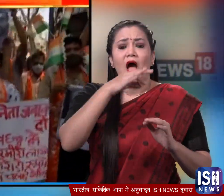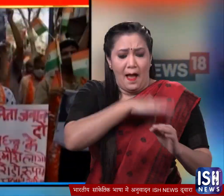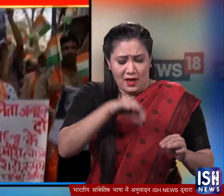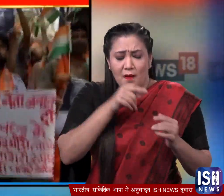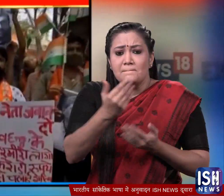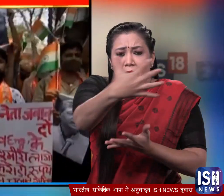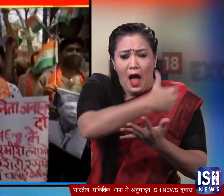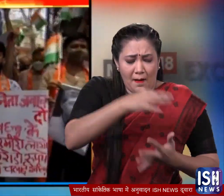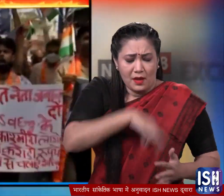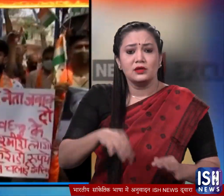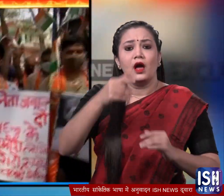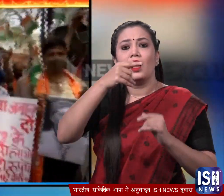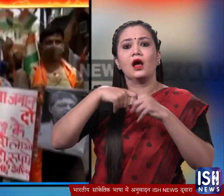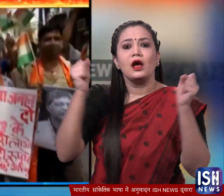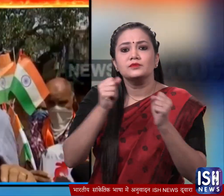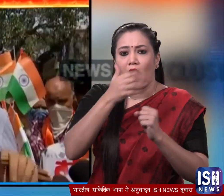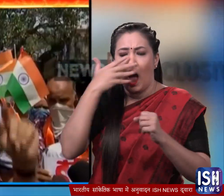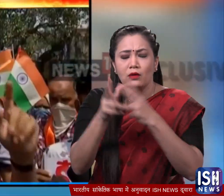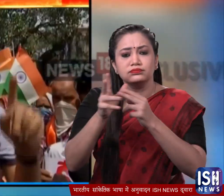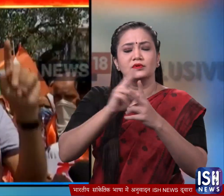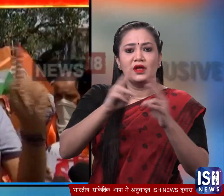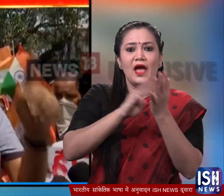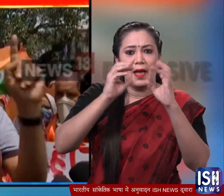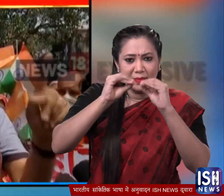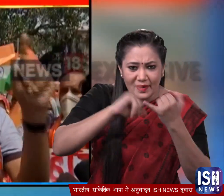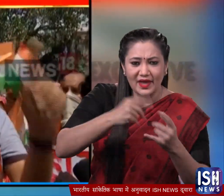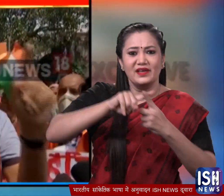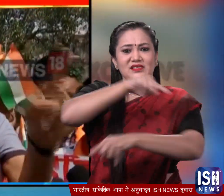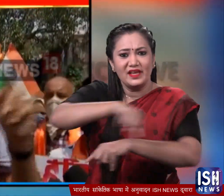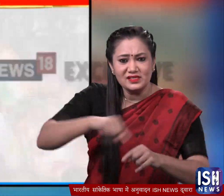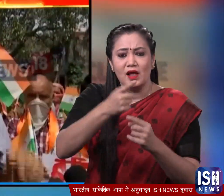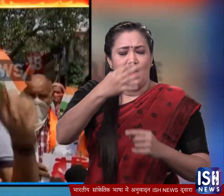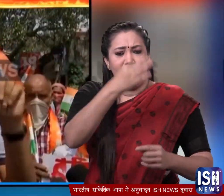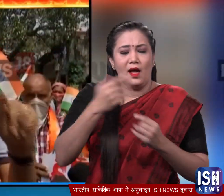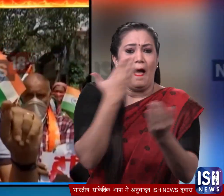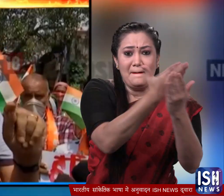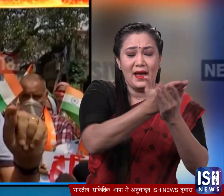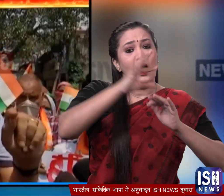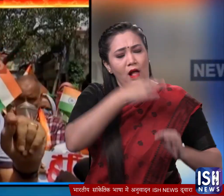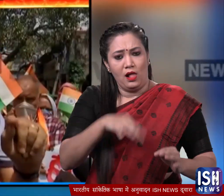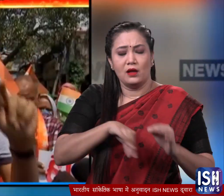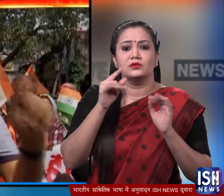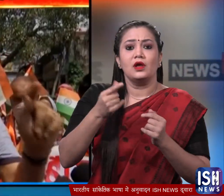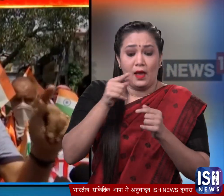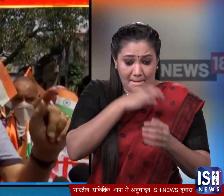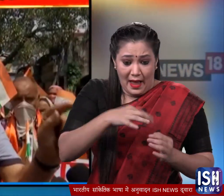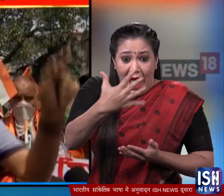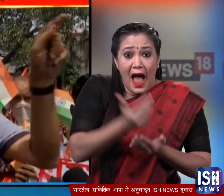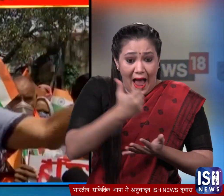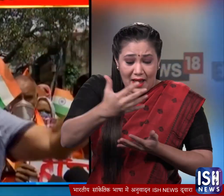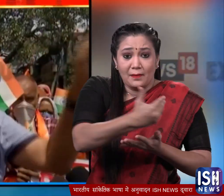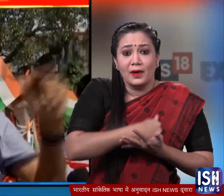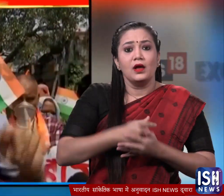इस्तेमाल कश्मीर में आतंकवाद फैलाने के लिए किया गया। MBBS इंजीनियर के नाम से पैसे लिए और वही पैसा हथियार खरीद